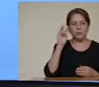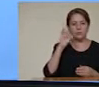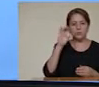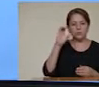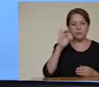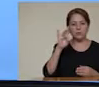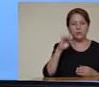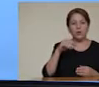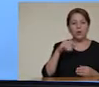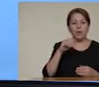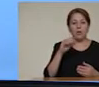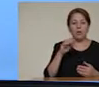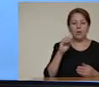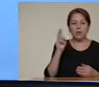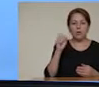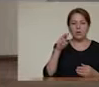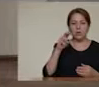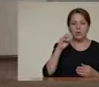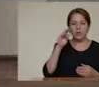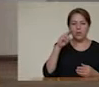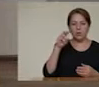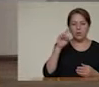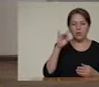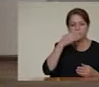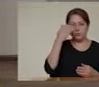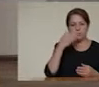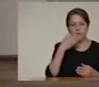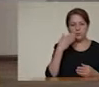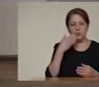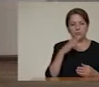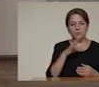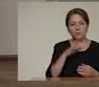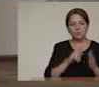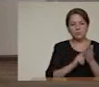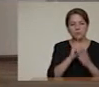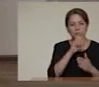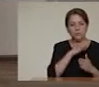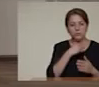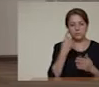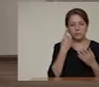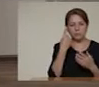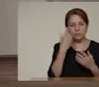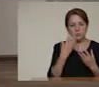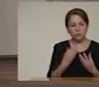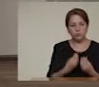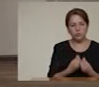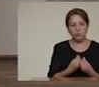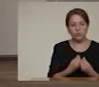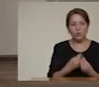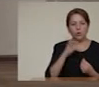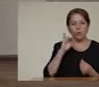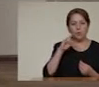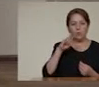yoz oyida boshlanadigan bo'lsa, birinchi kuni Yuliy Sezarning tashabbusi